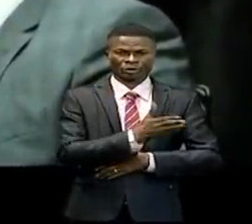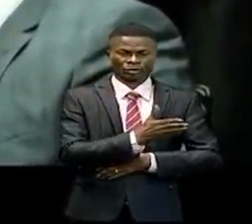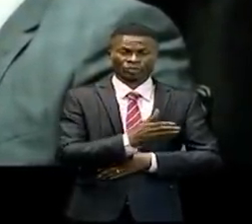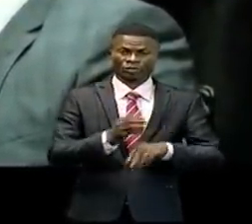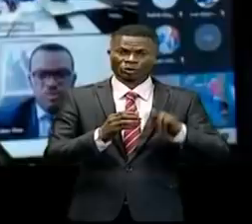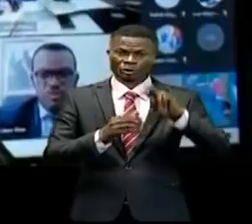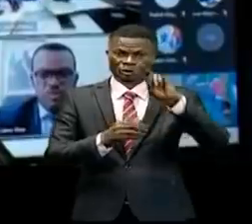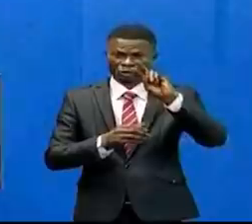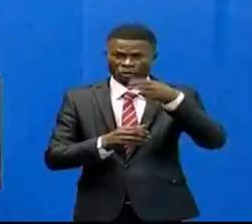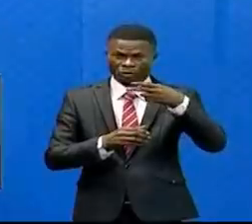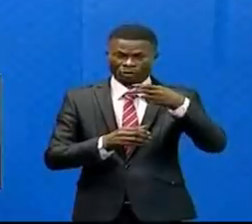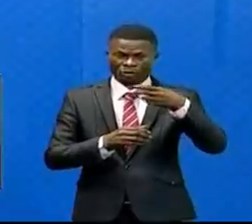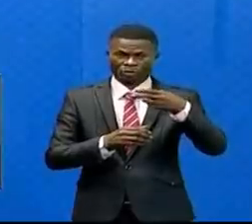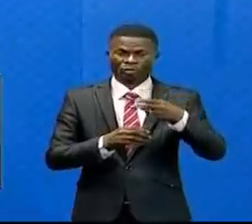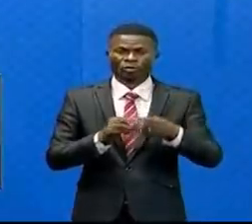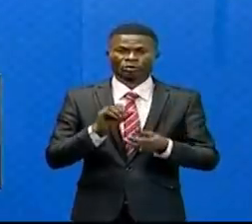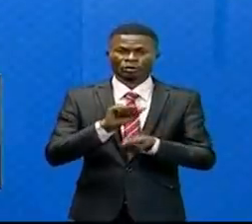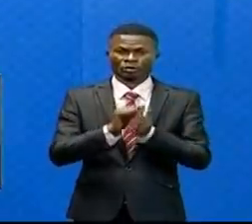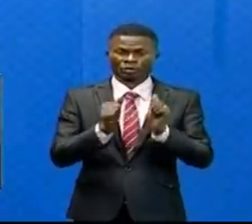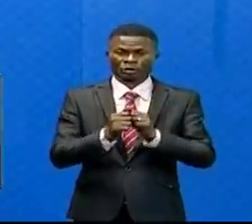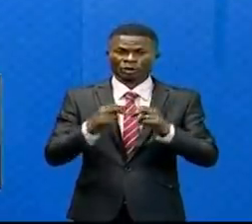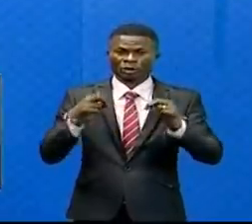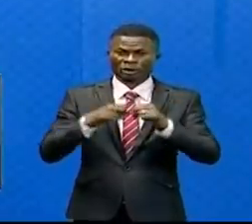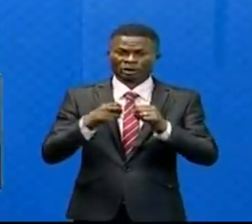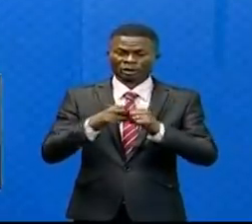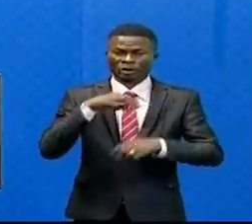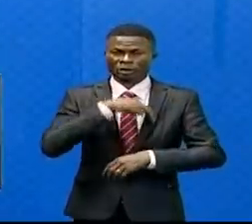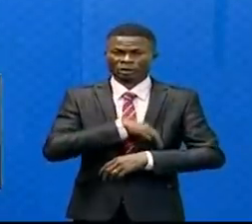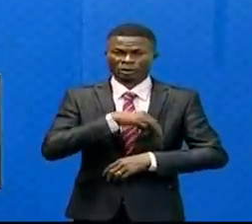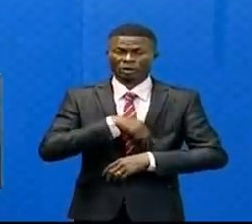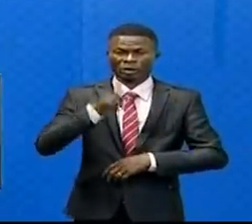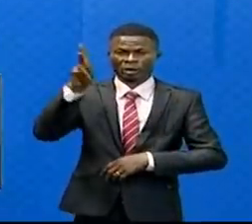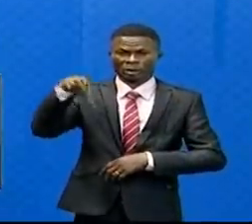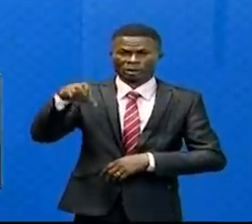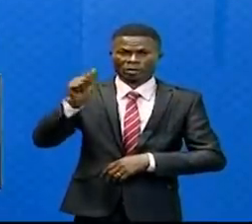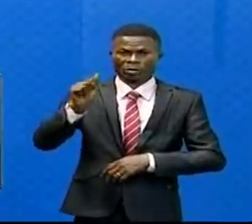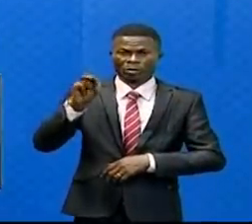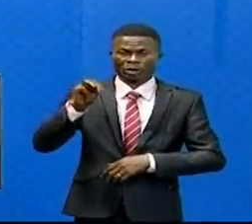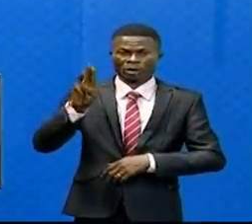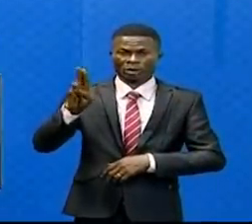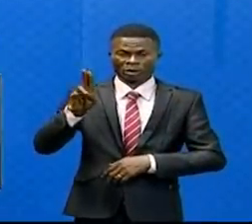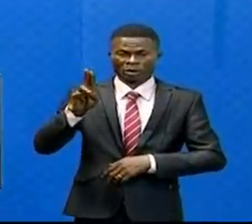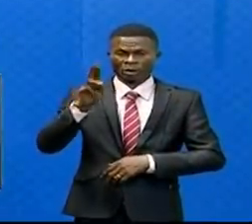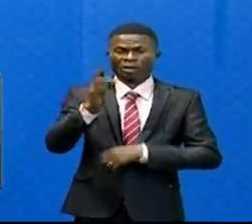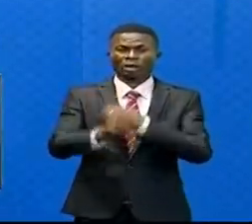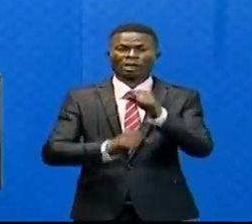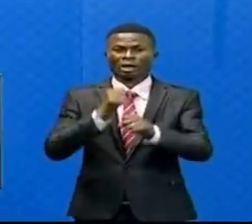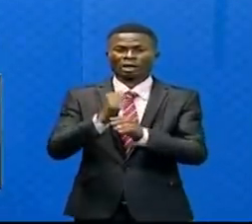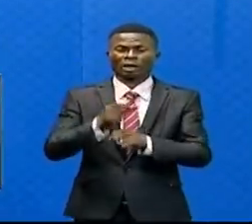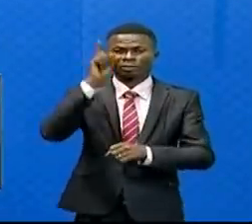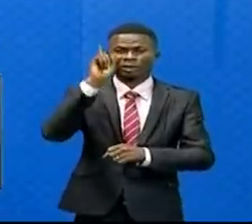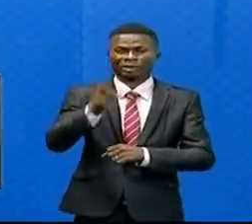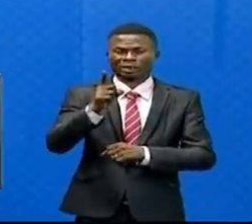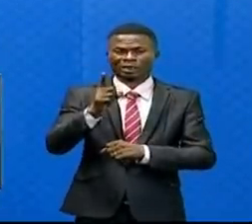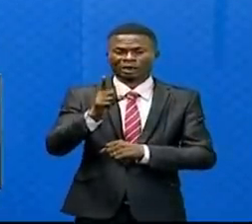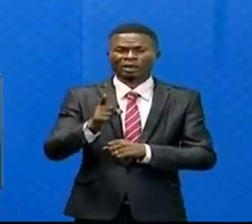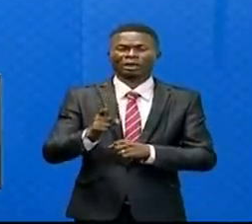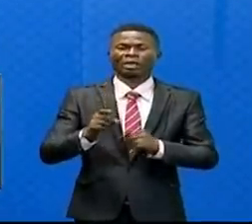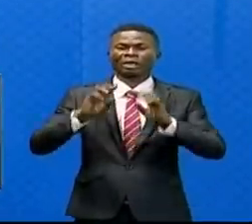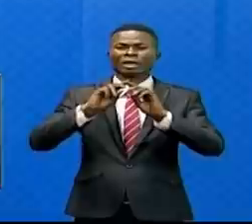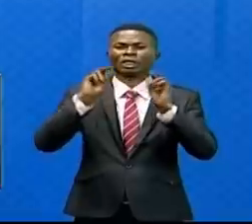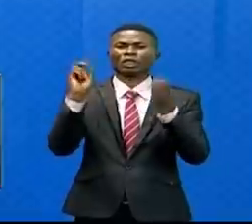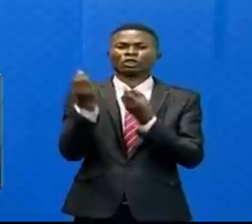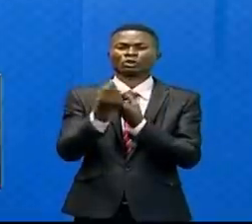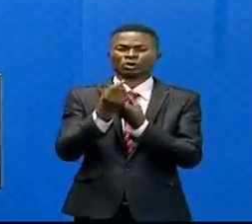2. De l'électrification de la mission d'Ipamou dans le cadre du centenaire du diocèse d'Idiofa. En perspective